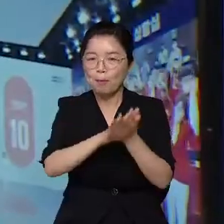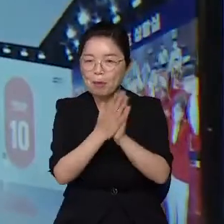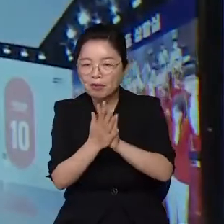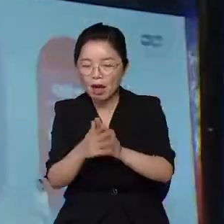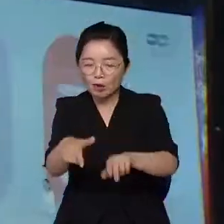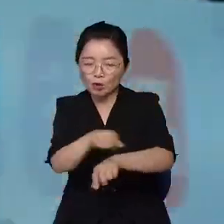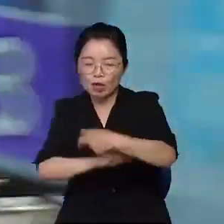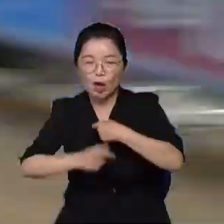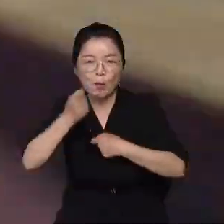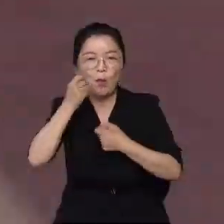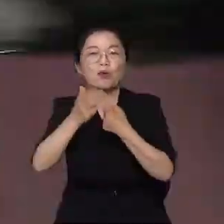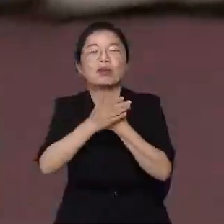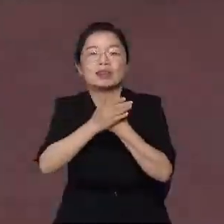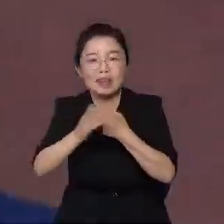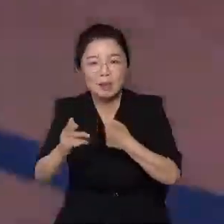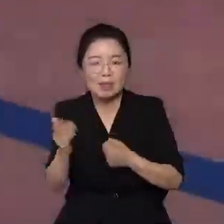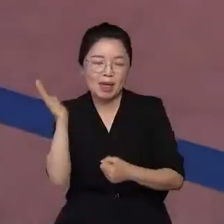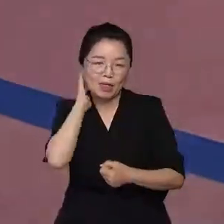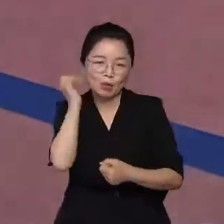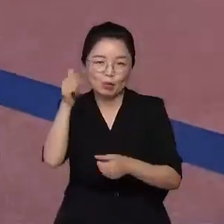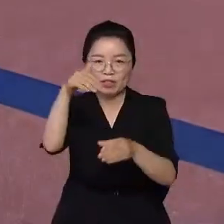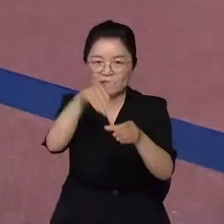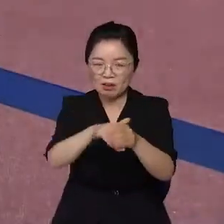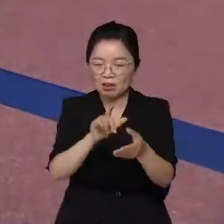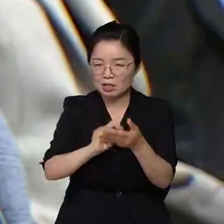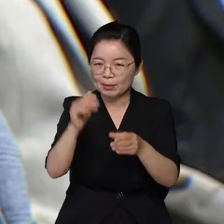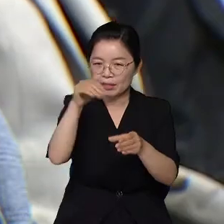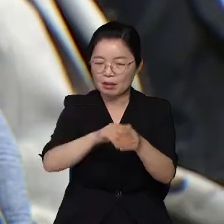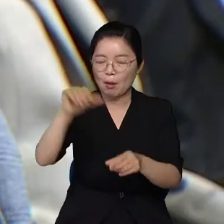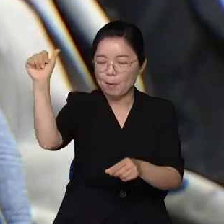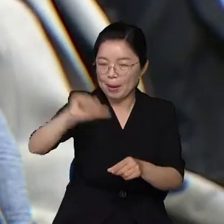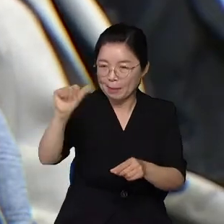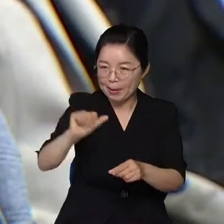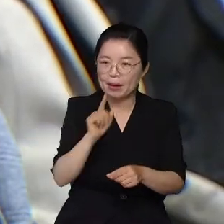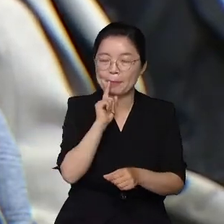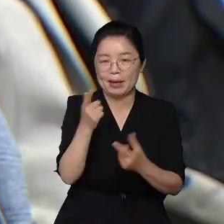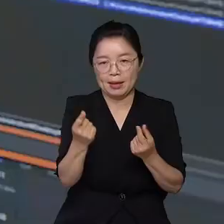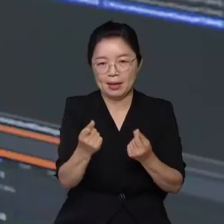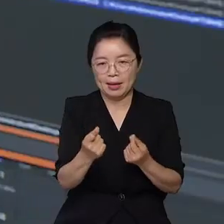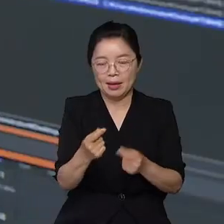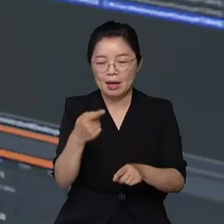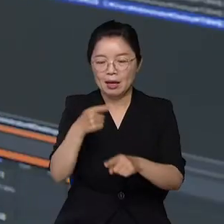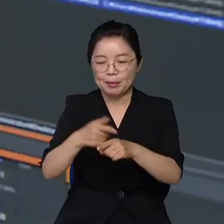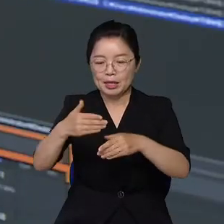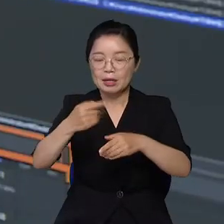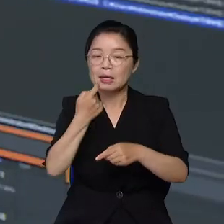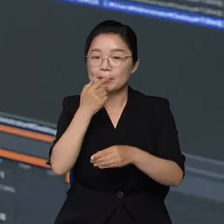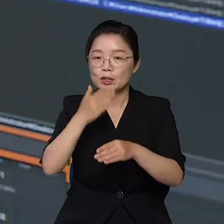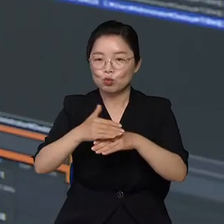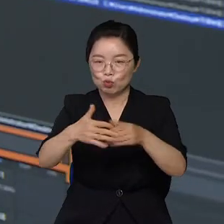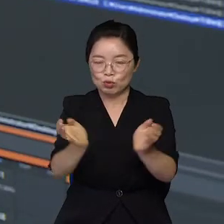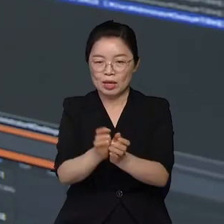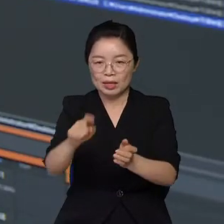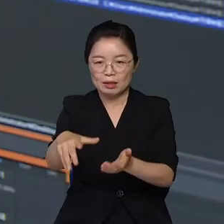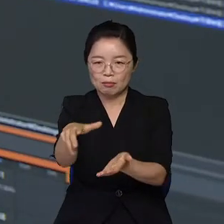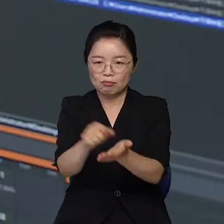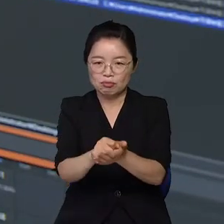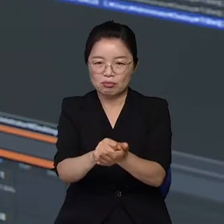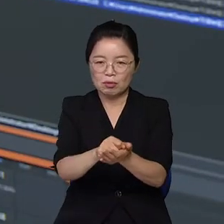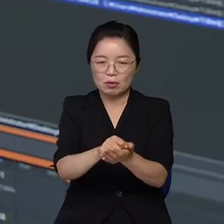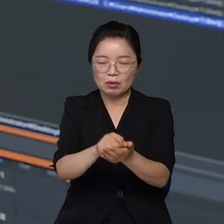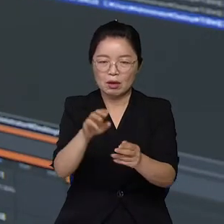못했기 때문에 개선과 지방선거에 패배했다 며 민주당이 고통스럽지만 기득권을 내려 놔야 한다고 주문이